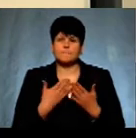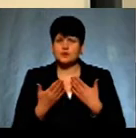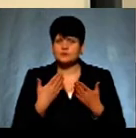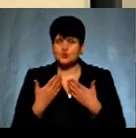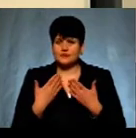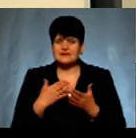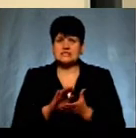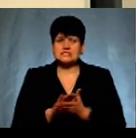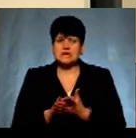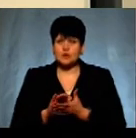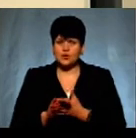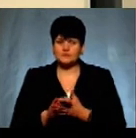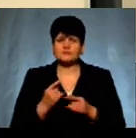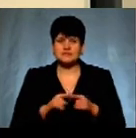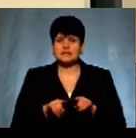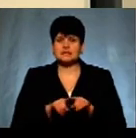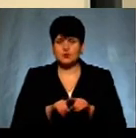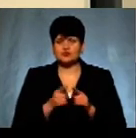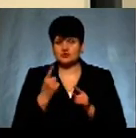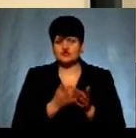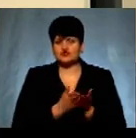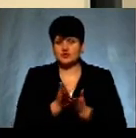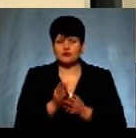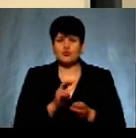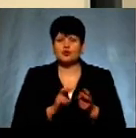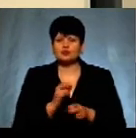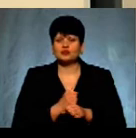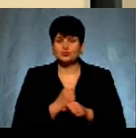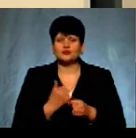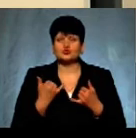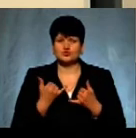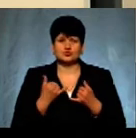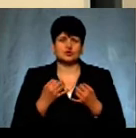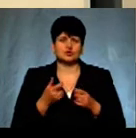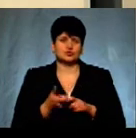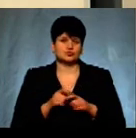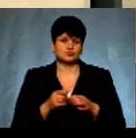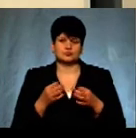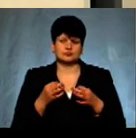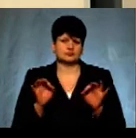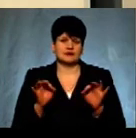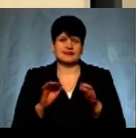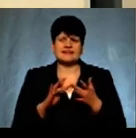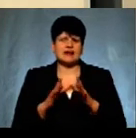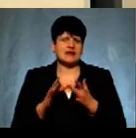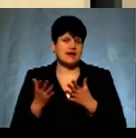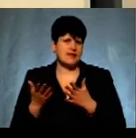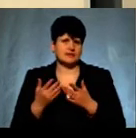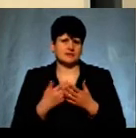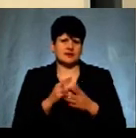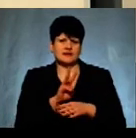поспілкуватися з знайомими, це також один шляхів пошуку роботи, то сьогодні дуже доступні це інтернет, різні